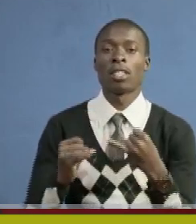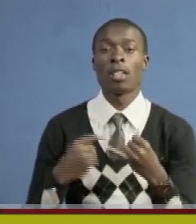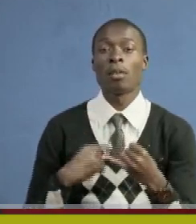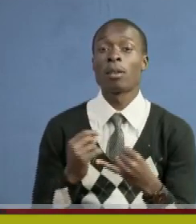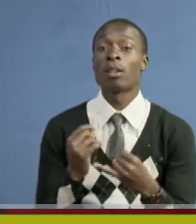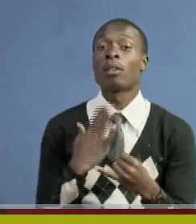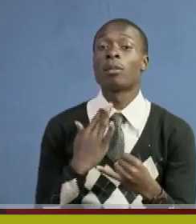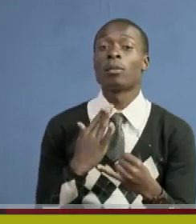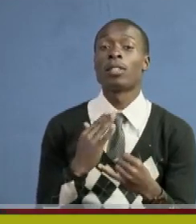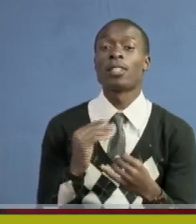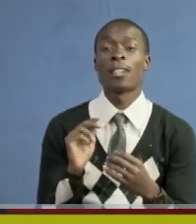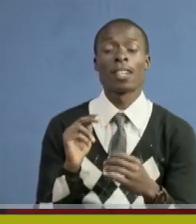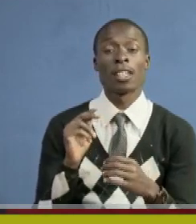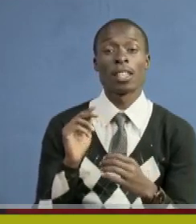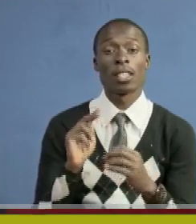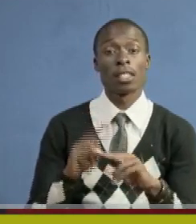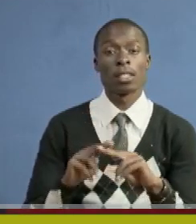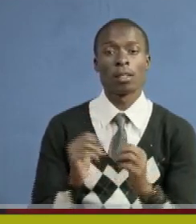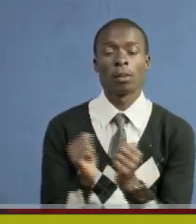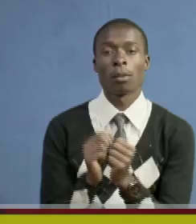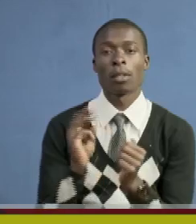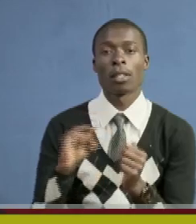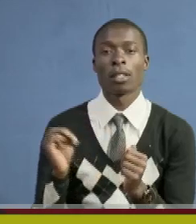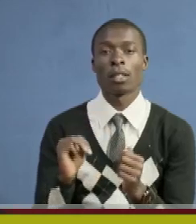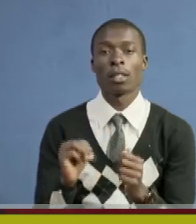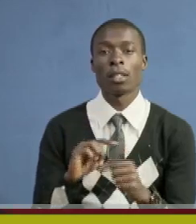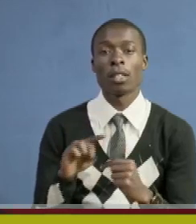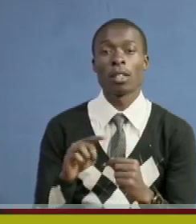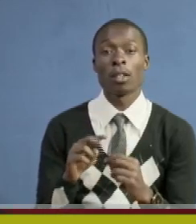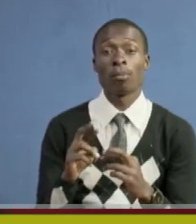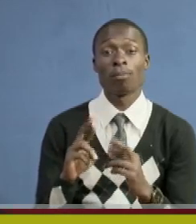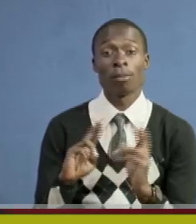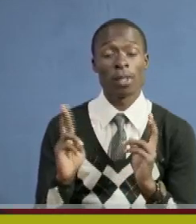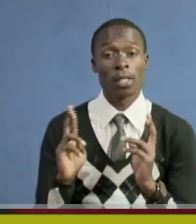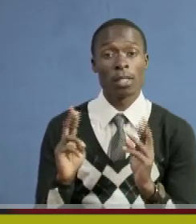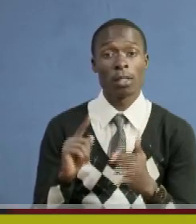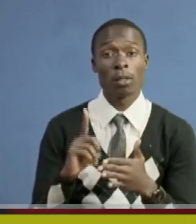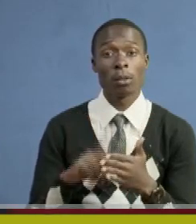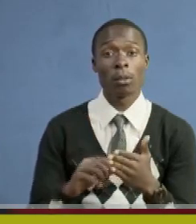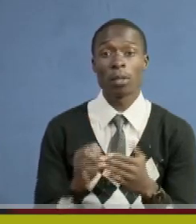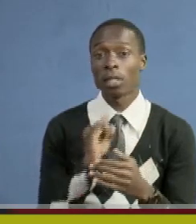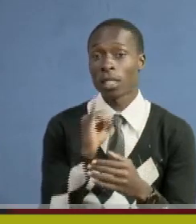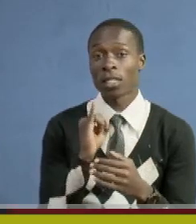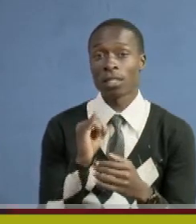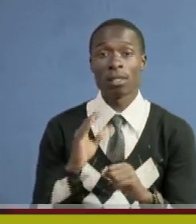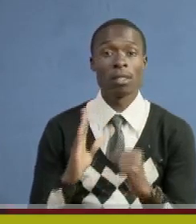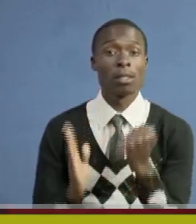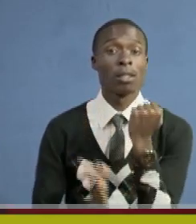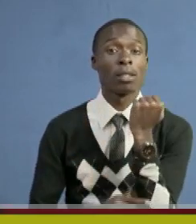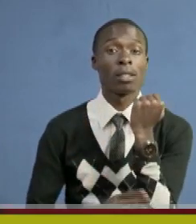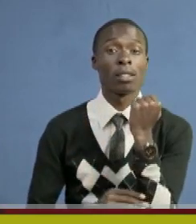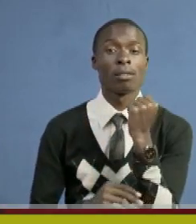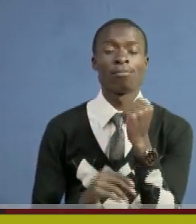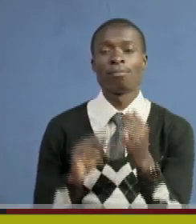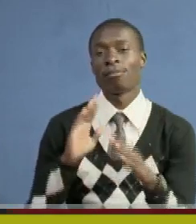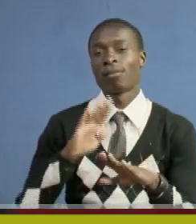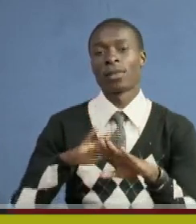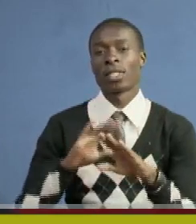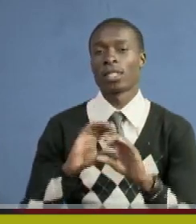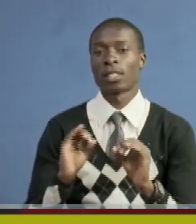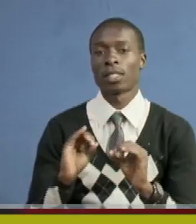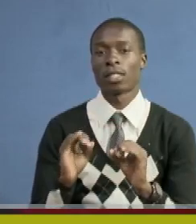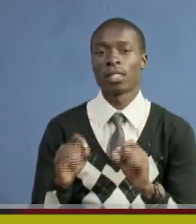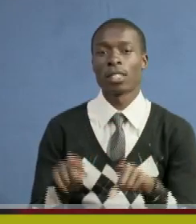have a sitting with them so that already what is condemned, we cannot touch. And